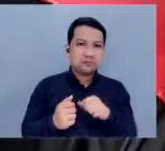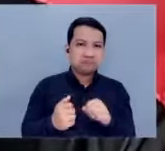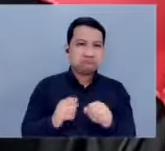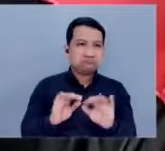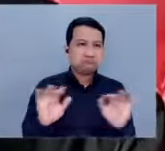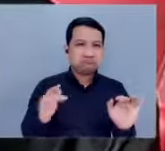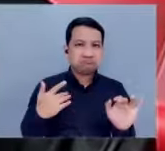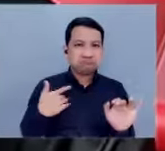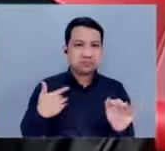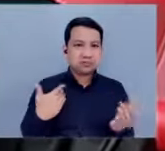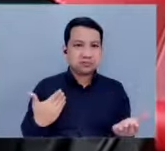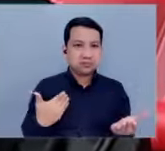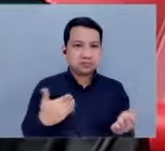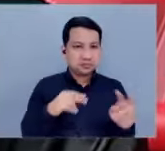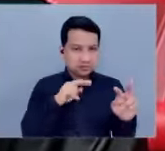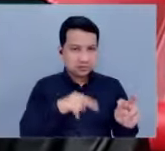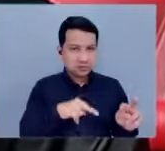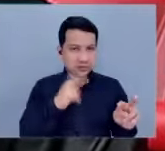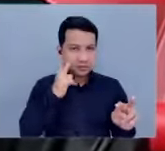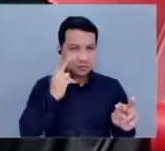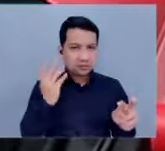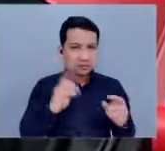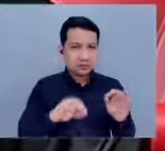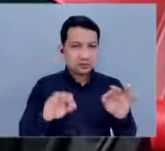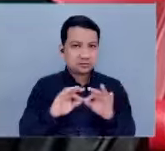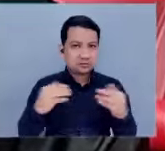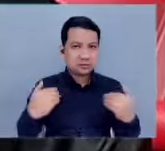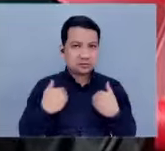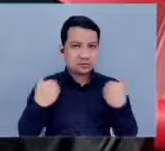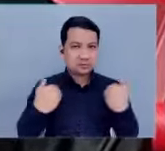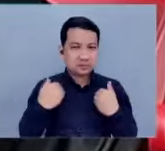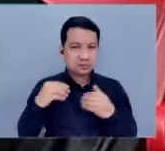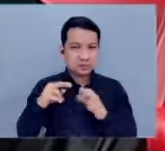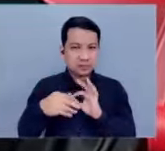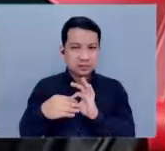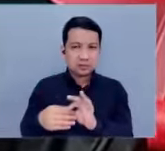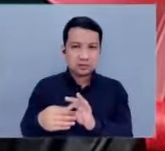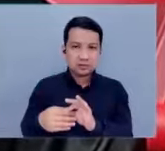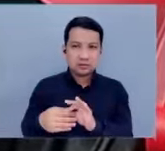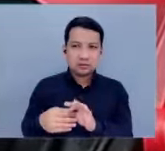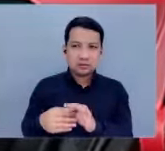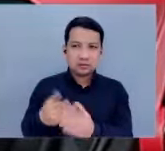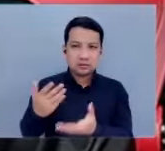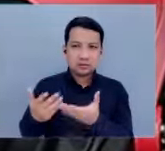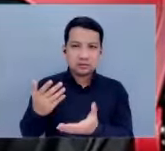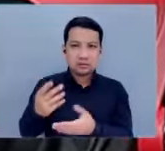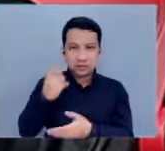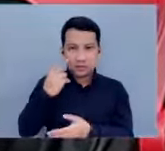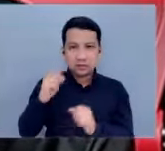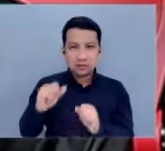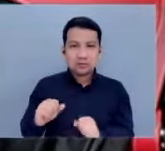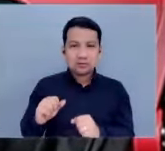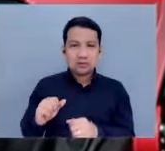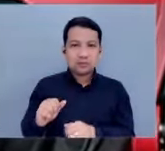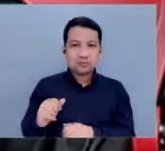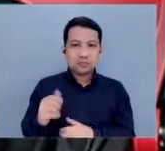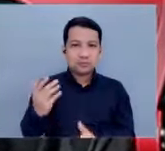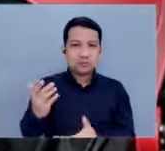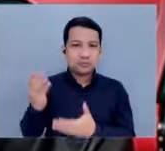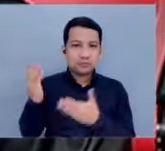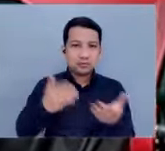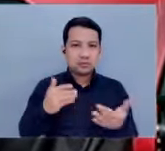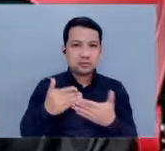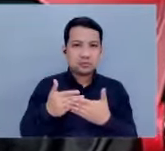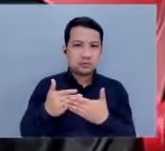masyadong nababasa ng mga kalaban yung mga youngsters natin. And I think they can really bring something to the